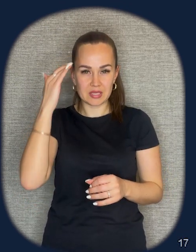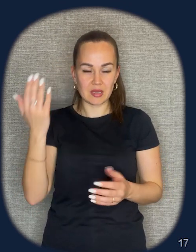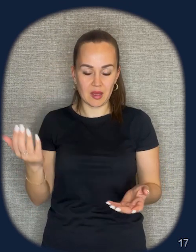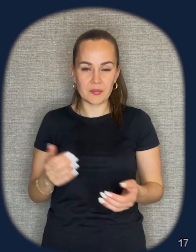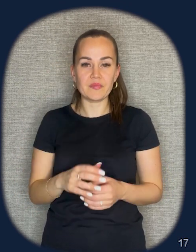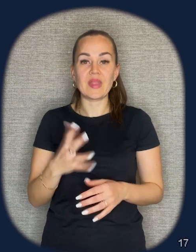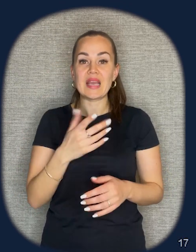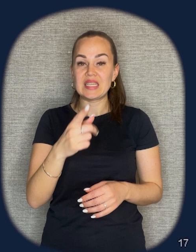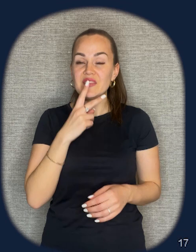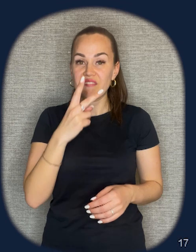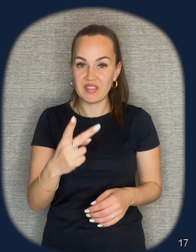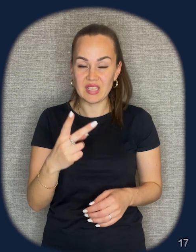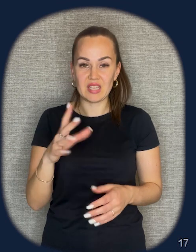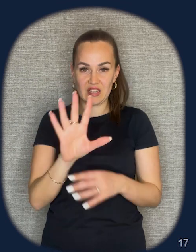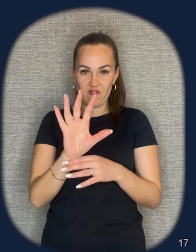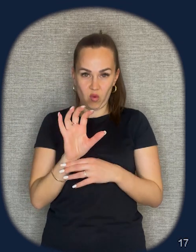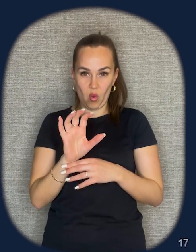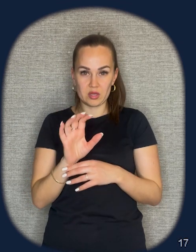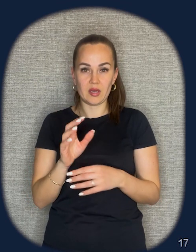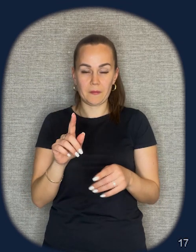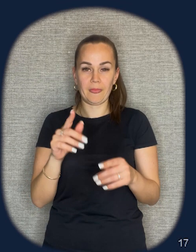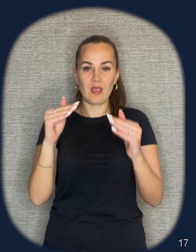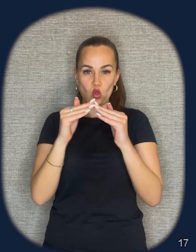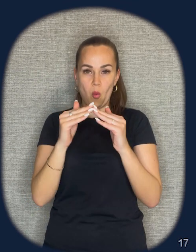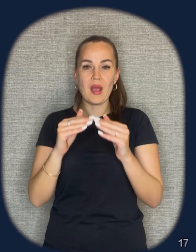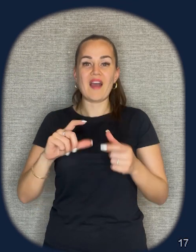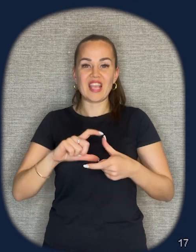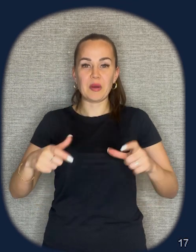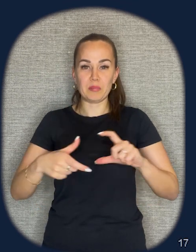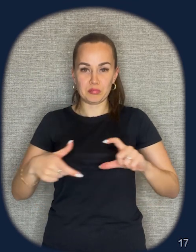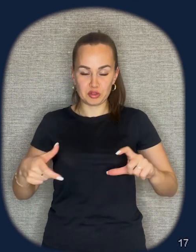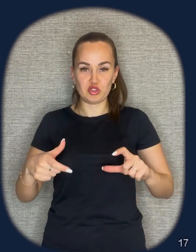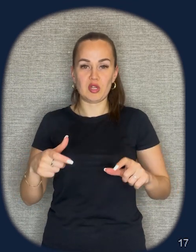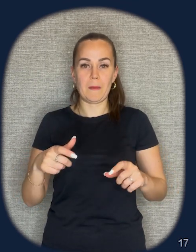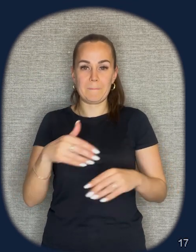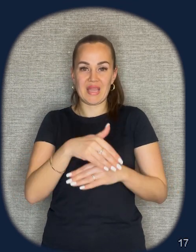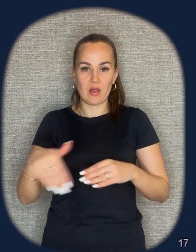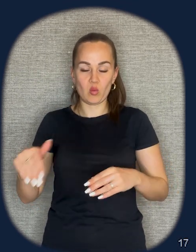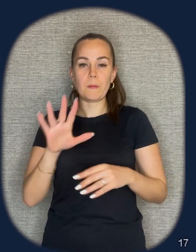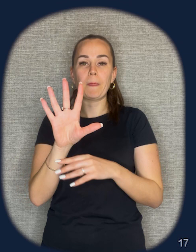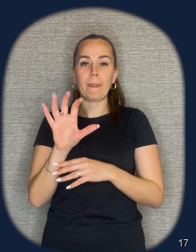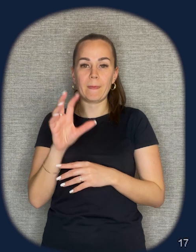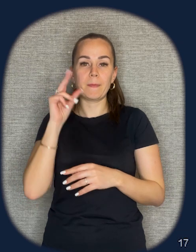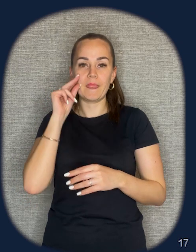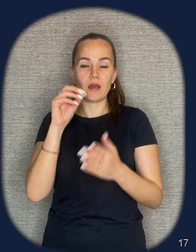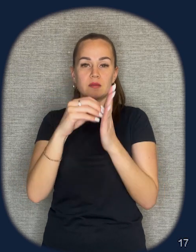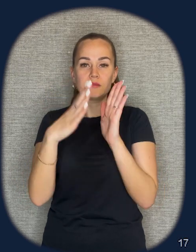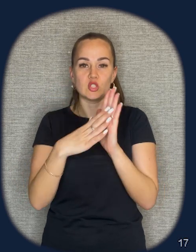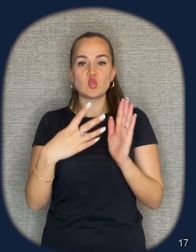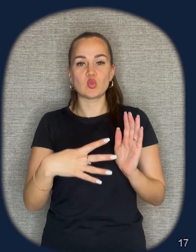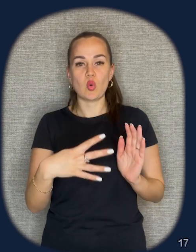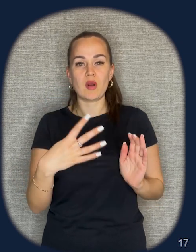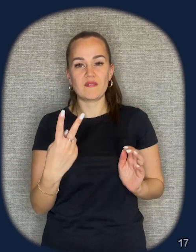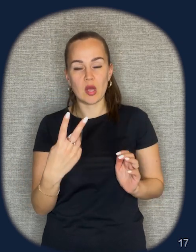закрывалось оценить правильность их замысла и вот например если вы видите вот такую фотографию Да дом в